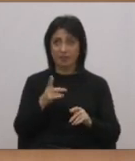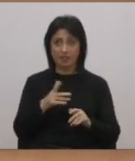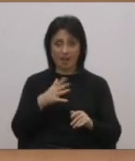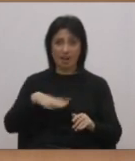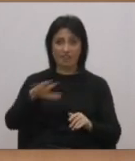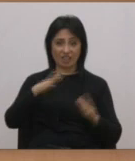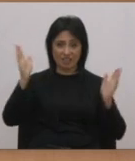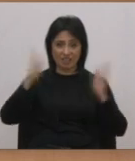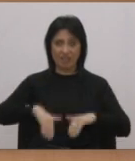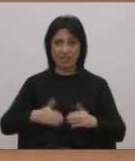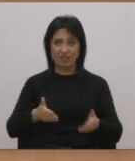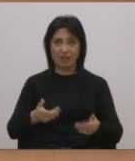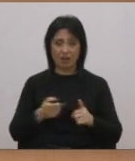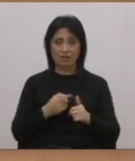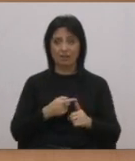არ არსებობს.